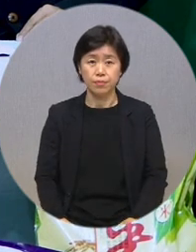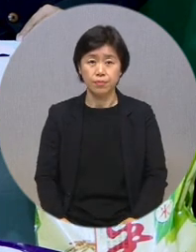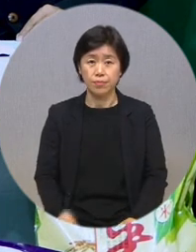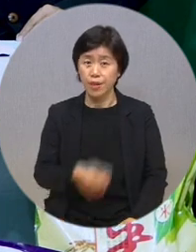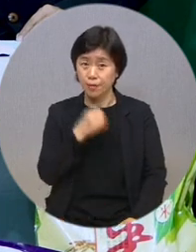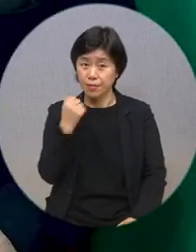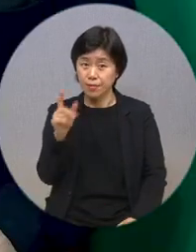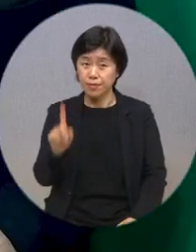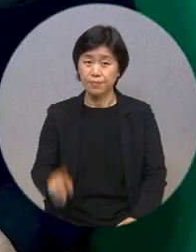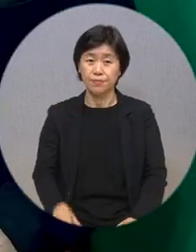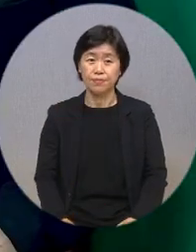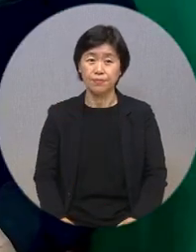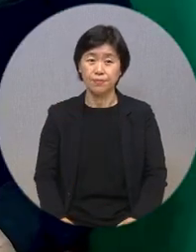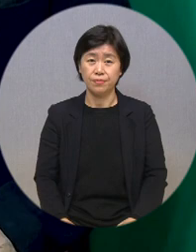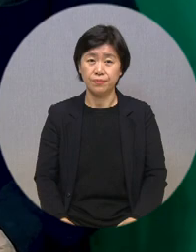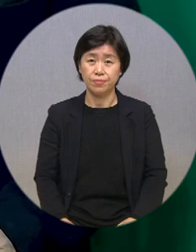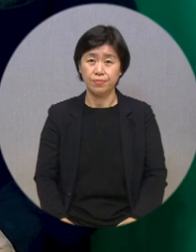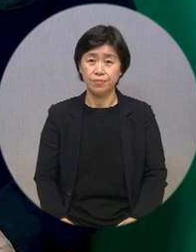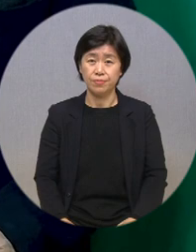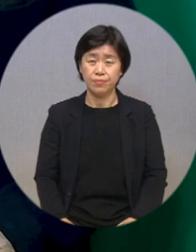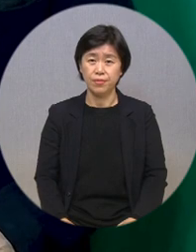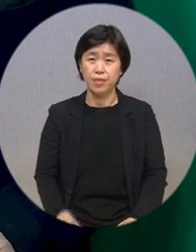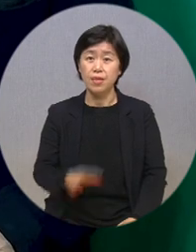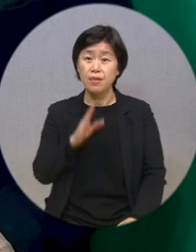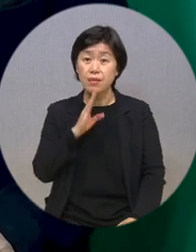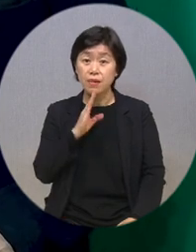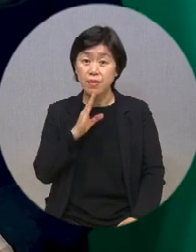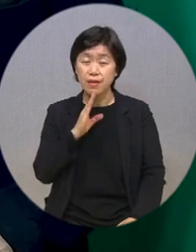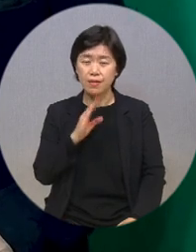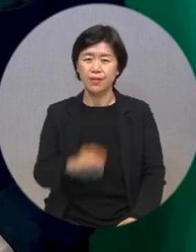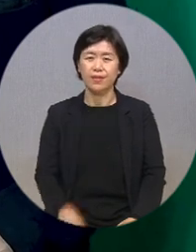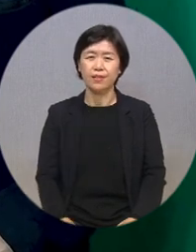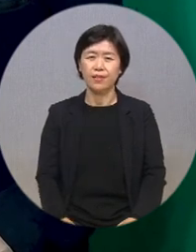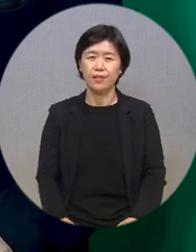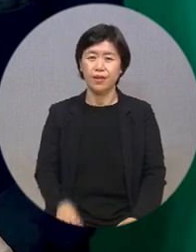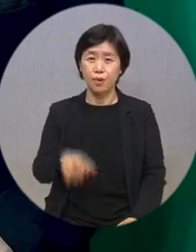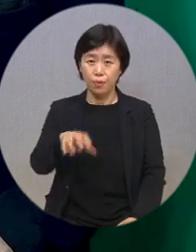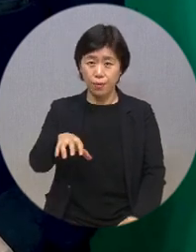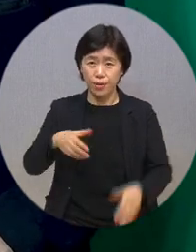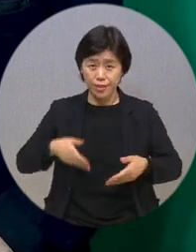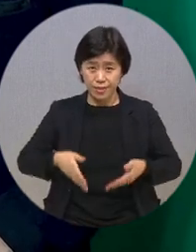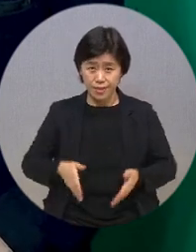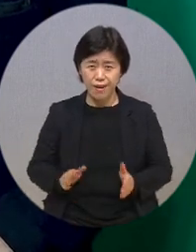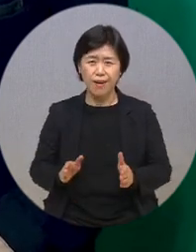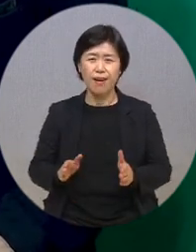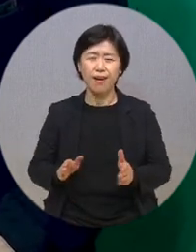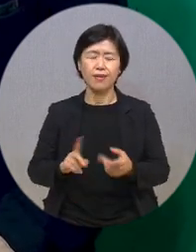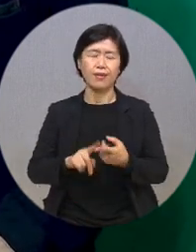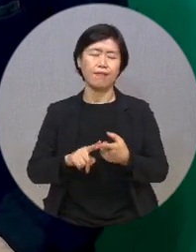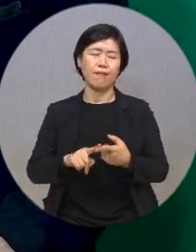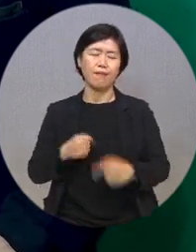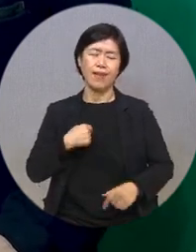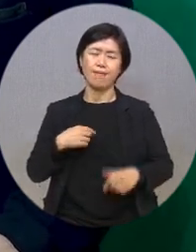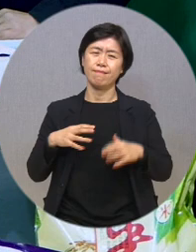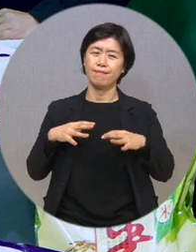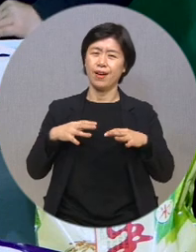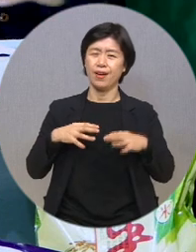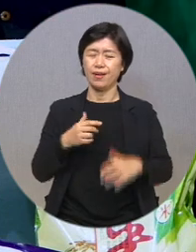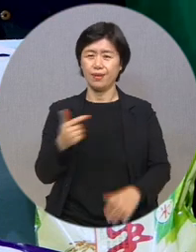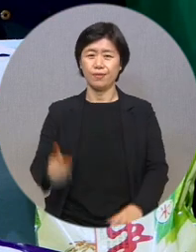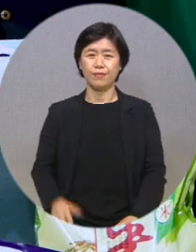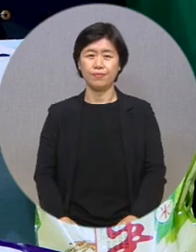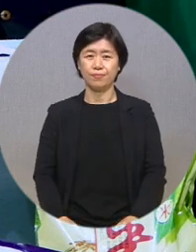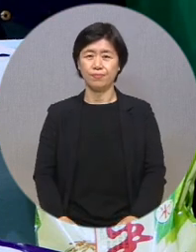어떻습니까? 진짜로 고흥에 고흥에서 태어나서 고흥에 자랐다는 것에 대해서 자부심 상당히 커요.